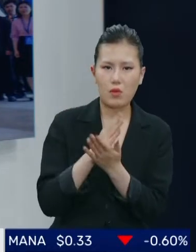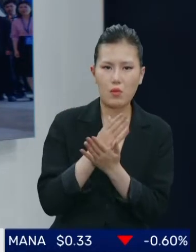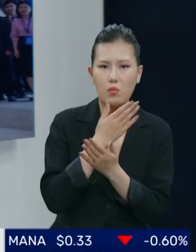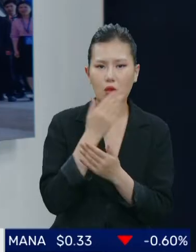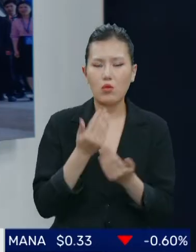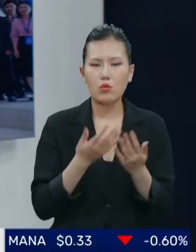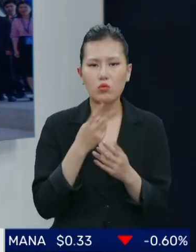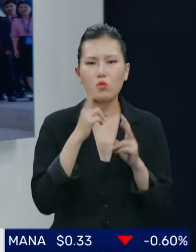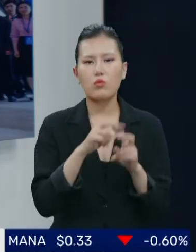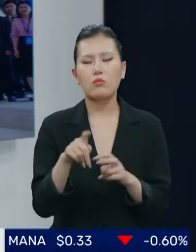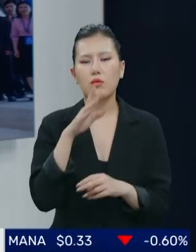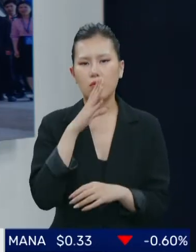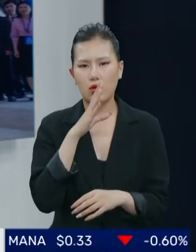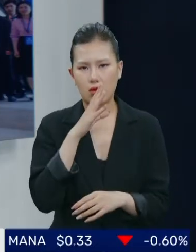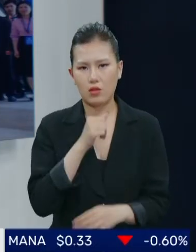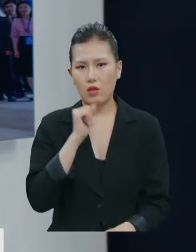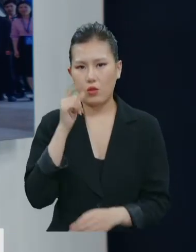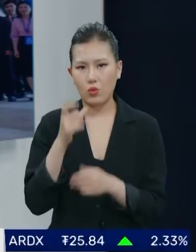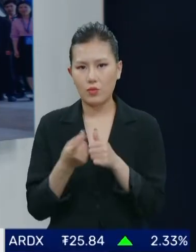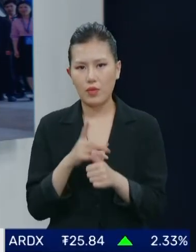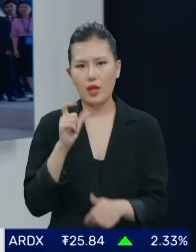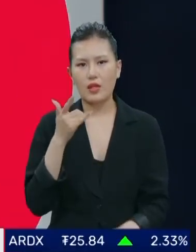Игима их сурвалжуудаас тодорхойллаа.